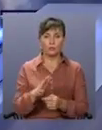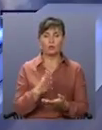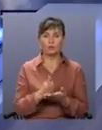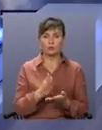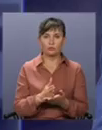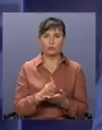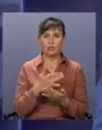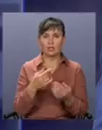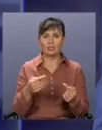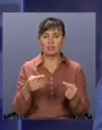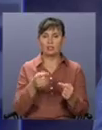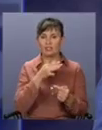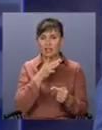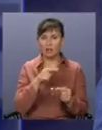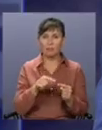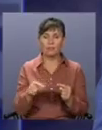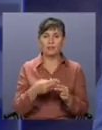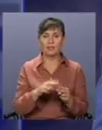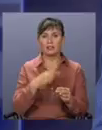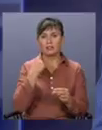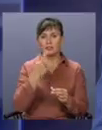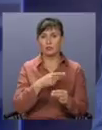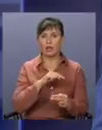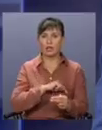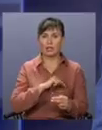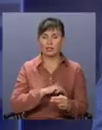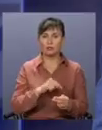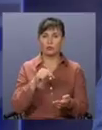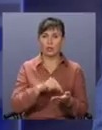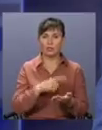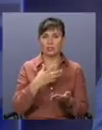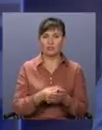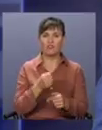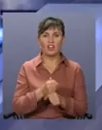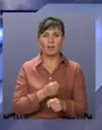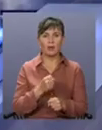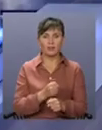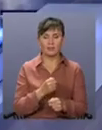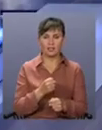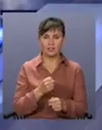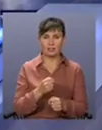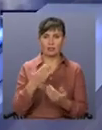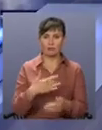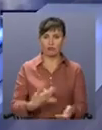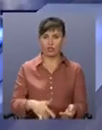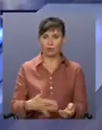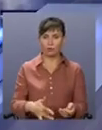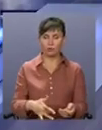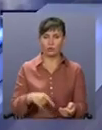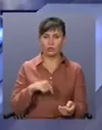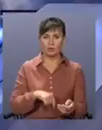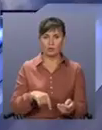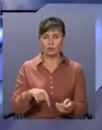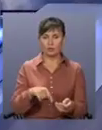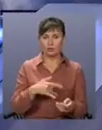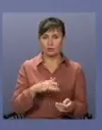определенные моменты. Это индивидуальный организм, у каждого свой организм. Вырабатывается в желудке желудочный